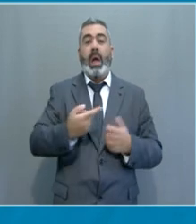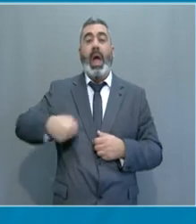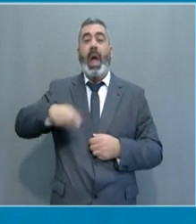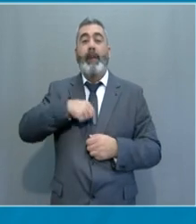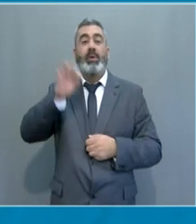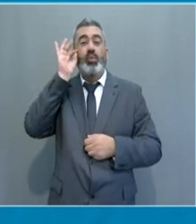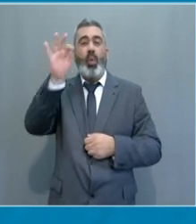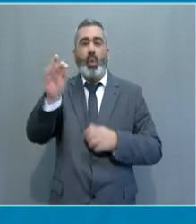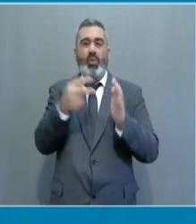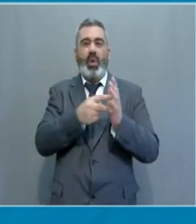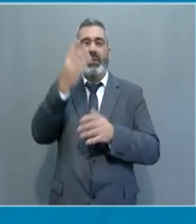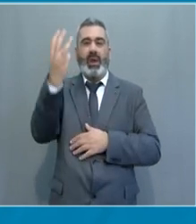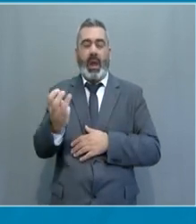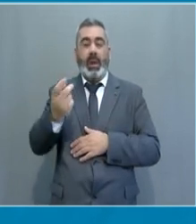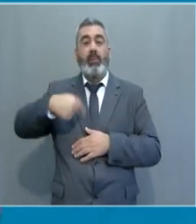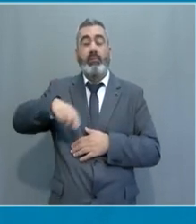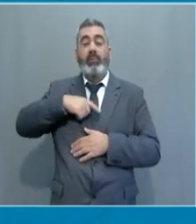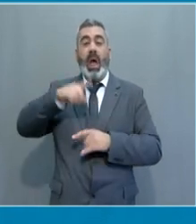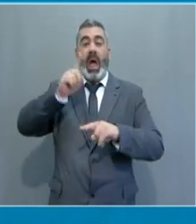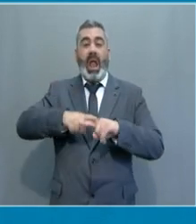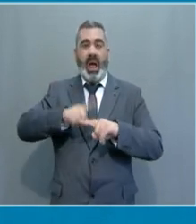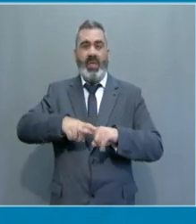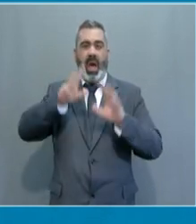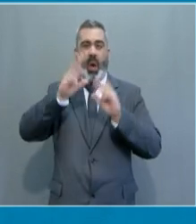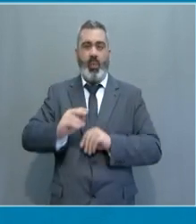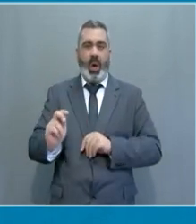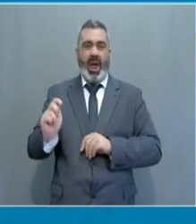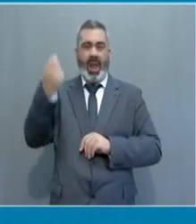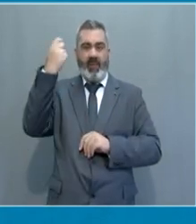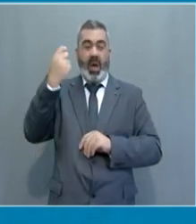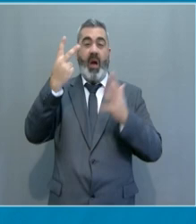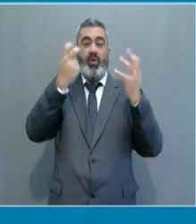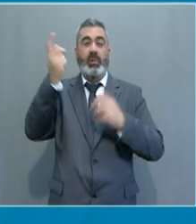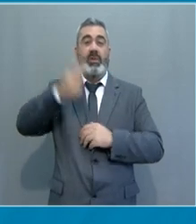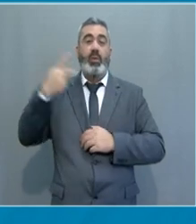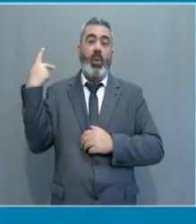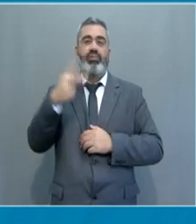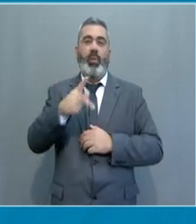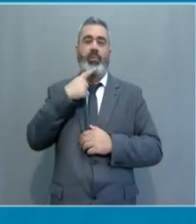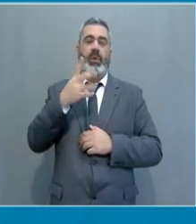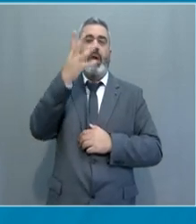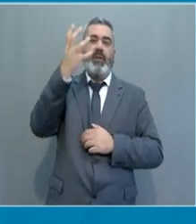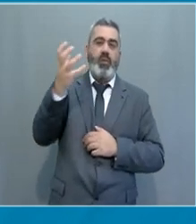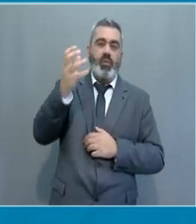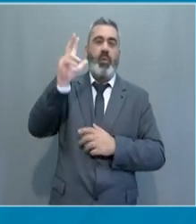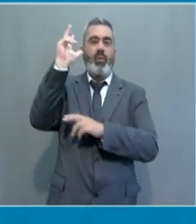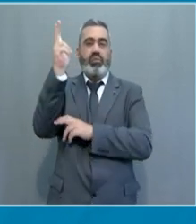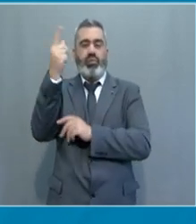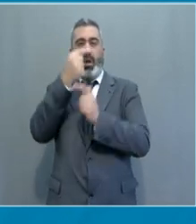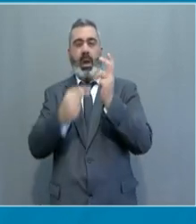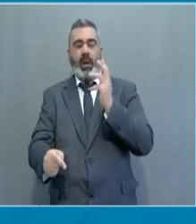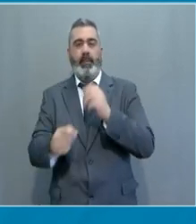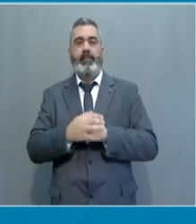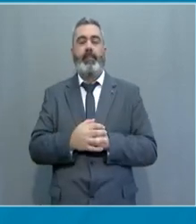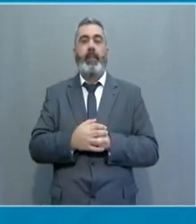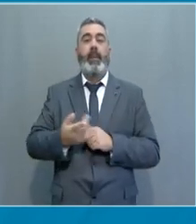το 2030 το 70% της κατανάλωσης ηλεκτρικής ενέργειας χώρας να προέρχεται από ανανεώσιμες πηγές. Και το επιτυχάνουμε αυτό